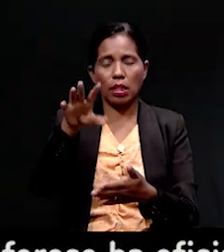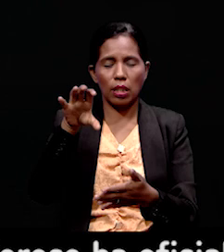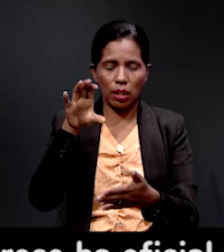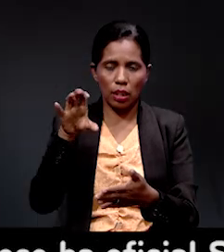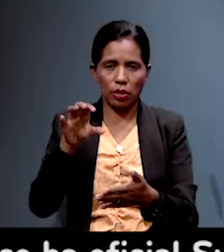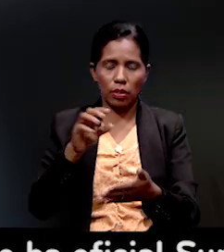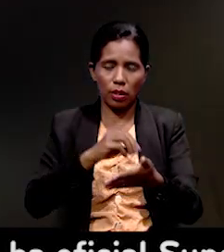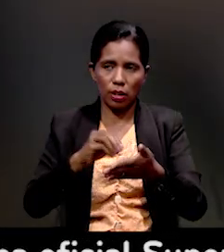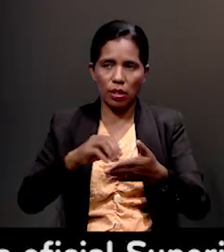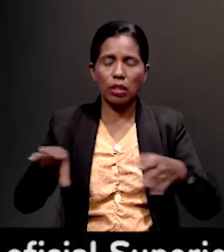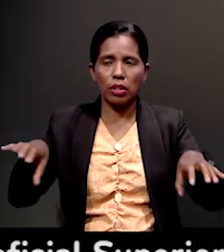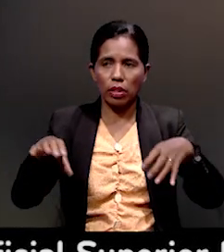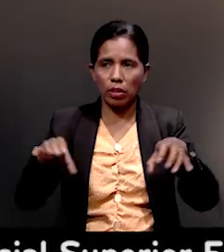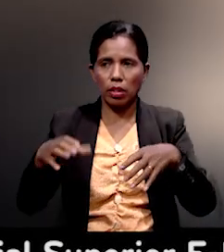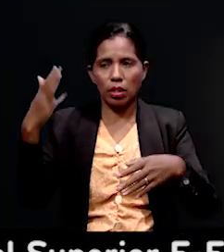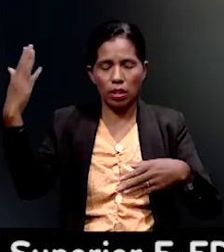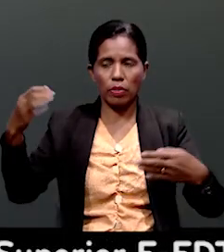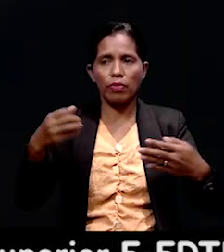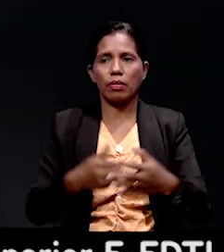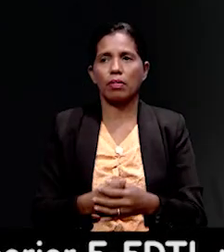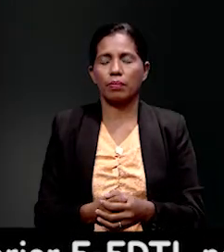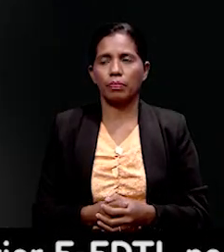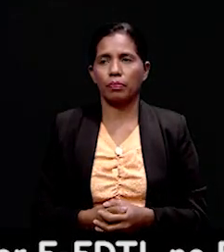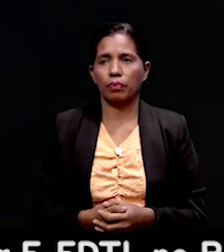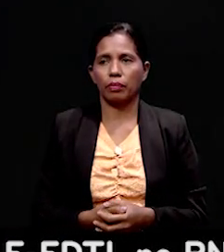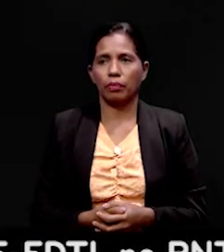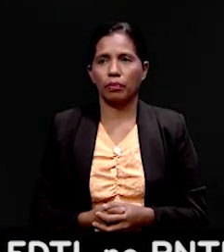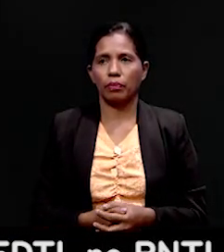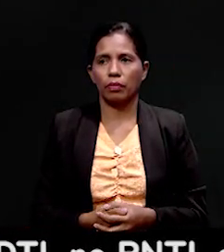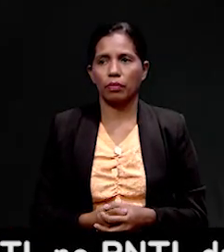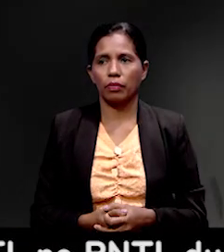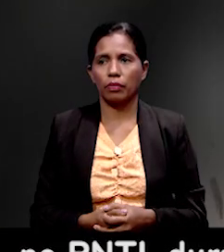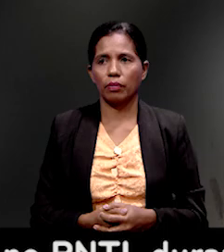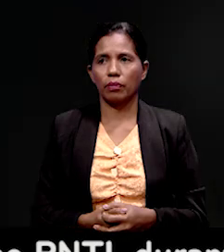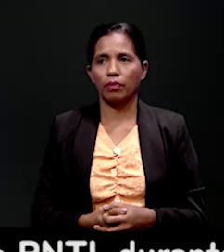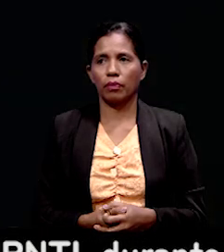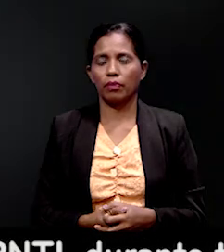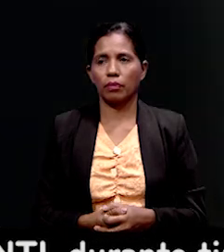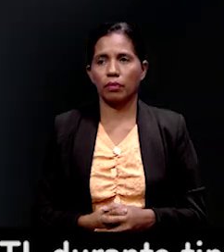ia lista servisu sekretu fronteira nian. Fatima Pereira, Helio Gaio, GMN.